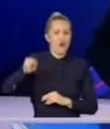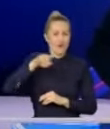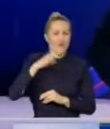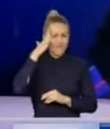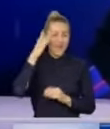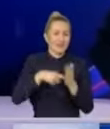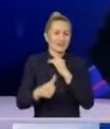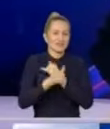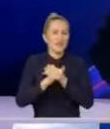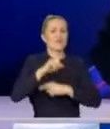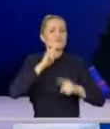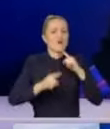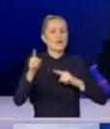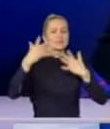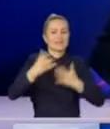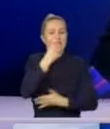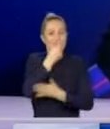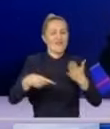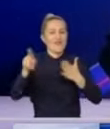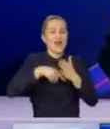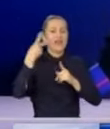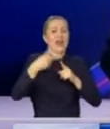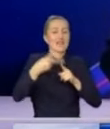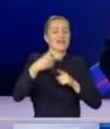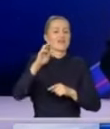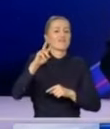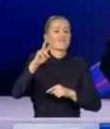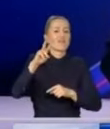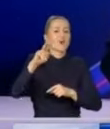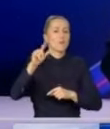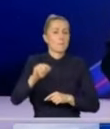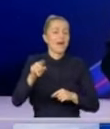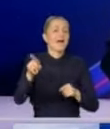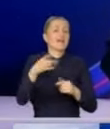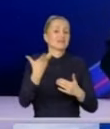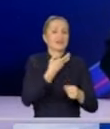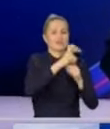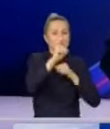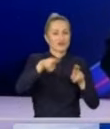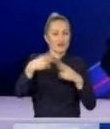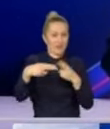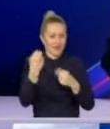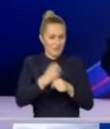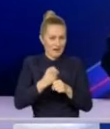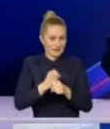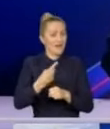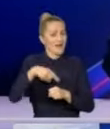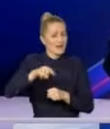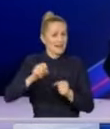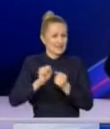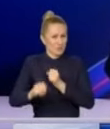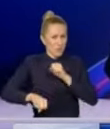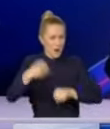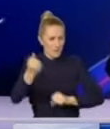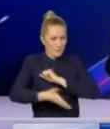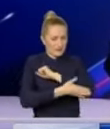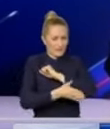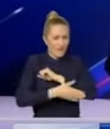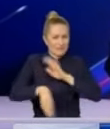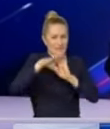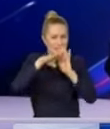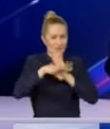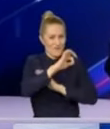powodów politycznych chcą zlikwidować programy informacyjne Telewizji Polskiej i wyrzucić z pracy dziennikarzy. To złamanie podstawowych standardów Unii Europejskiej,